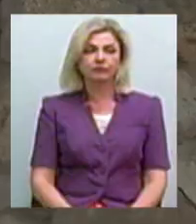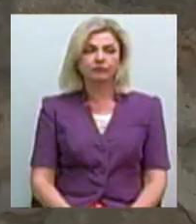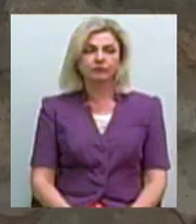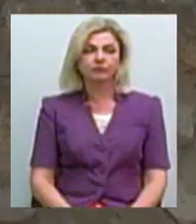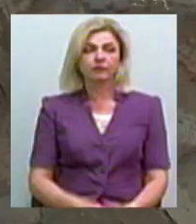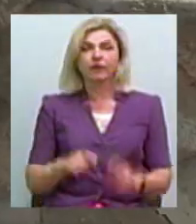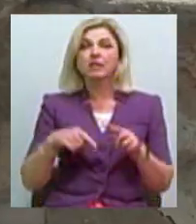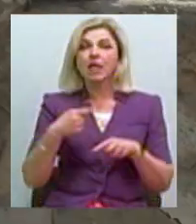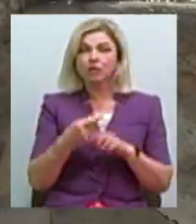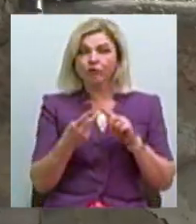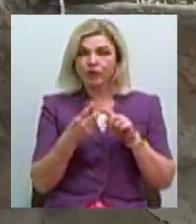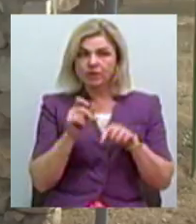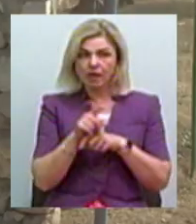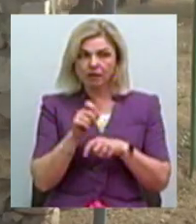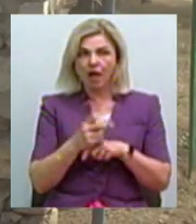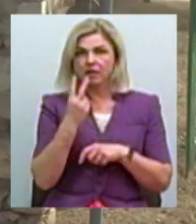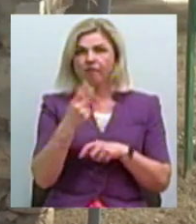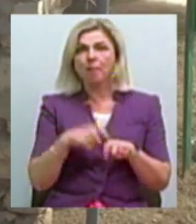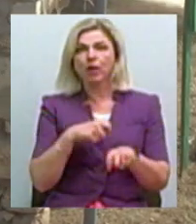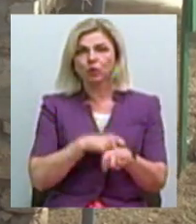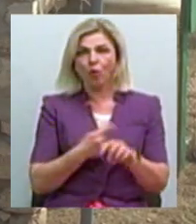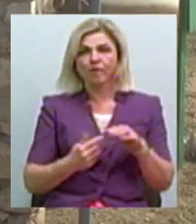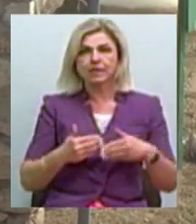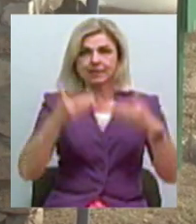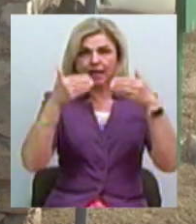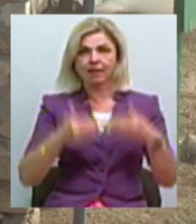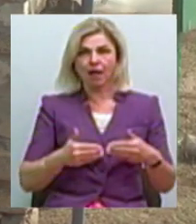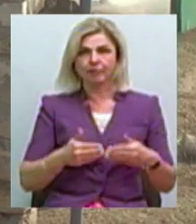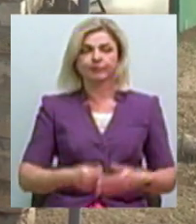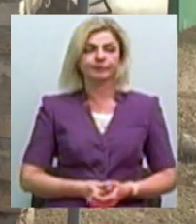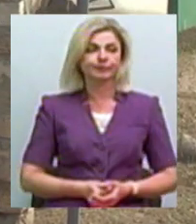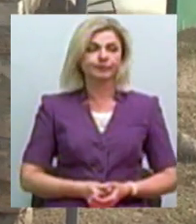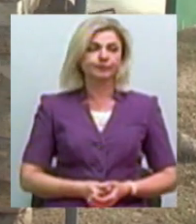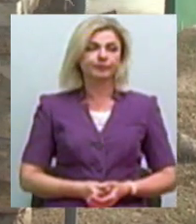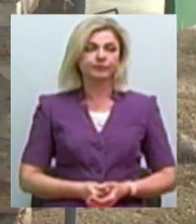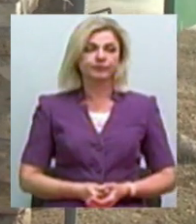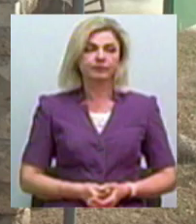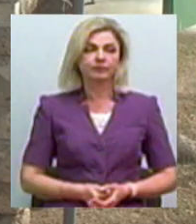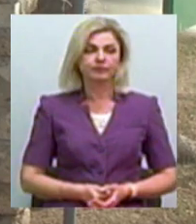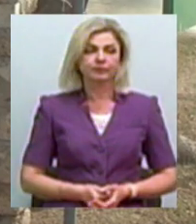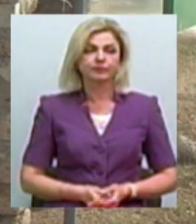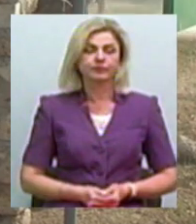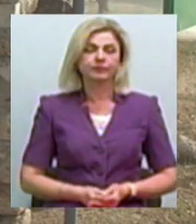Давай. Наступна перепона – двометрова стіна. Оружие за спину, зразу через стіну пошли.